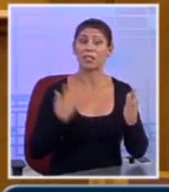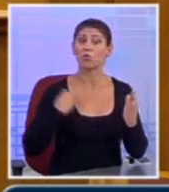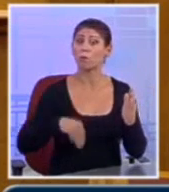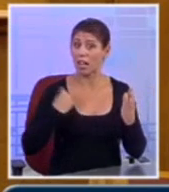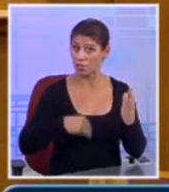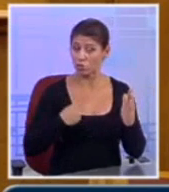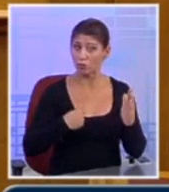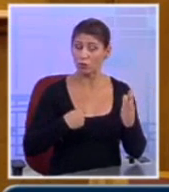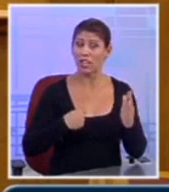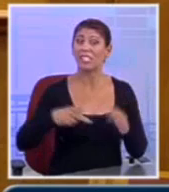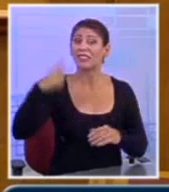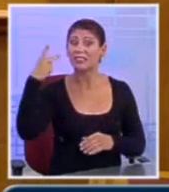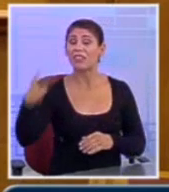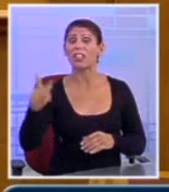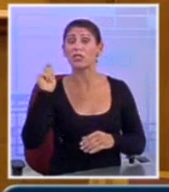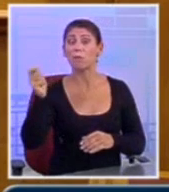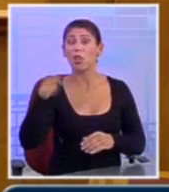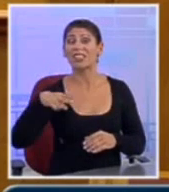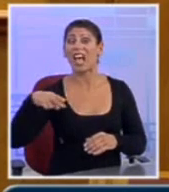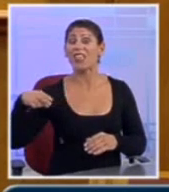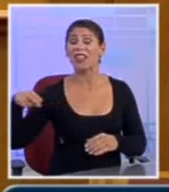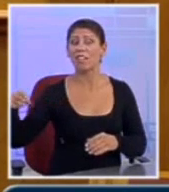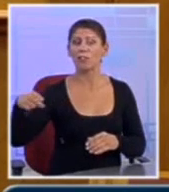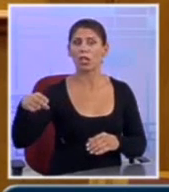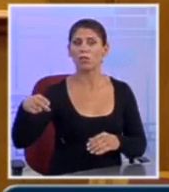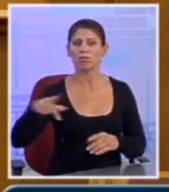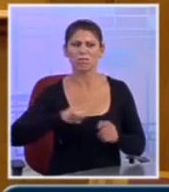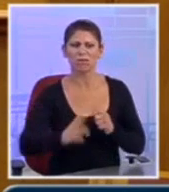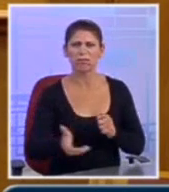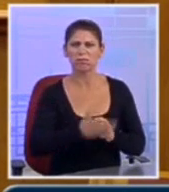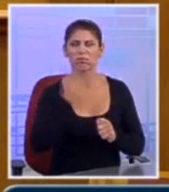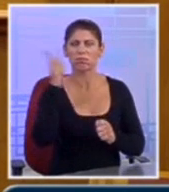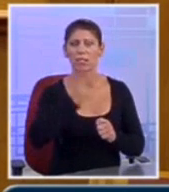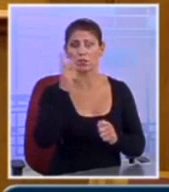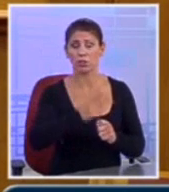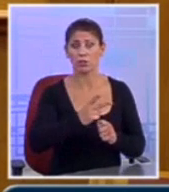πρασίνους, και τα δικά σας τα πολιτικά αδέλφια τον λιδωρούσαν και τον αποδοκίμαζαν.